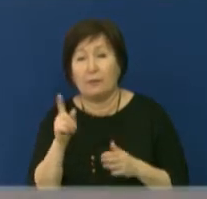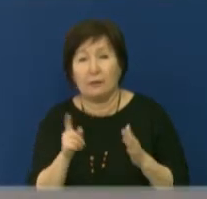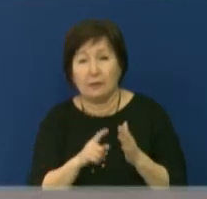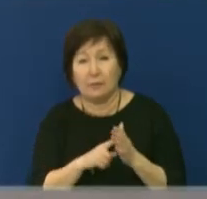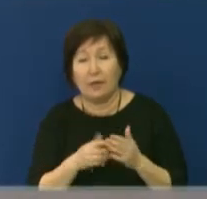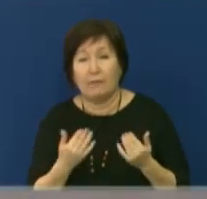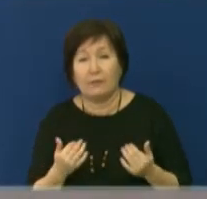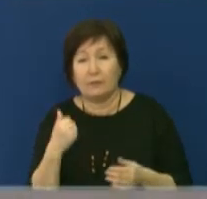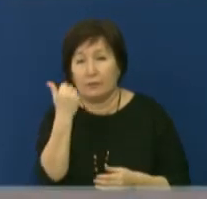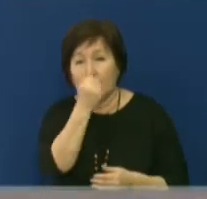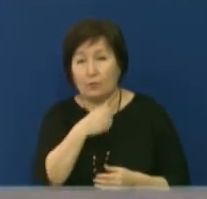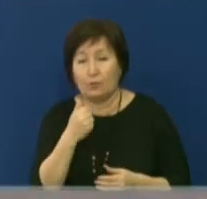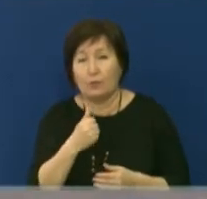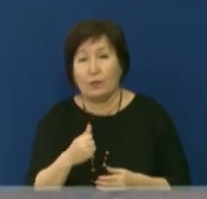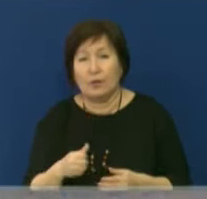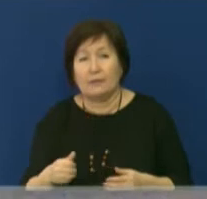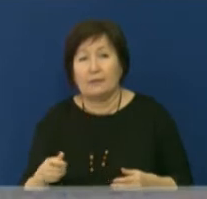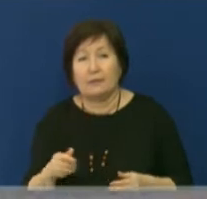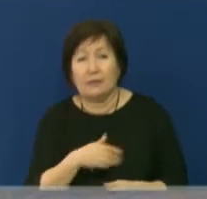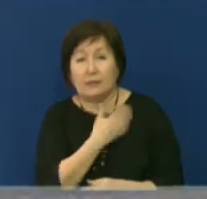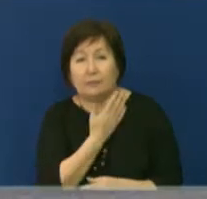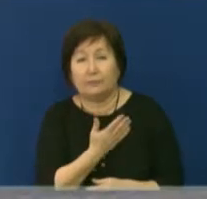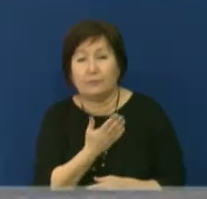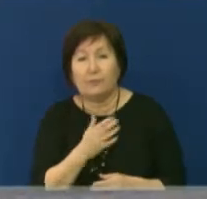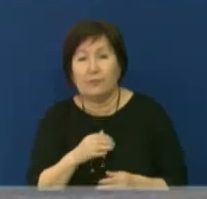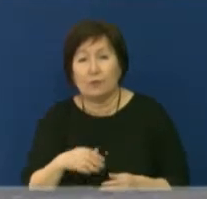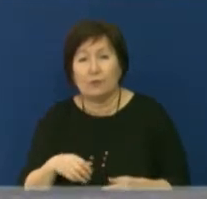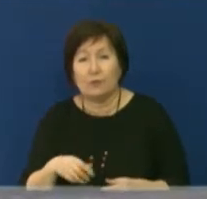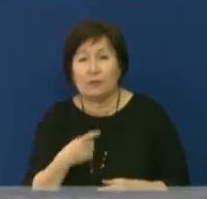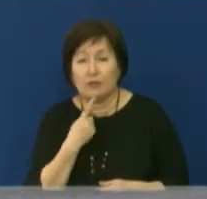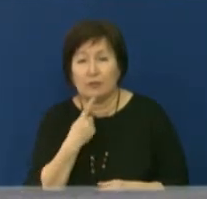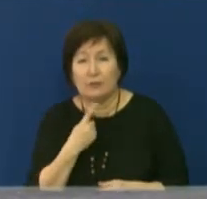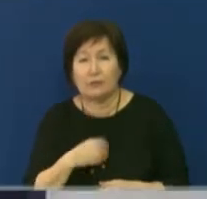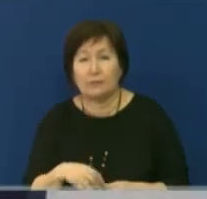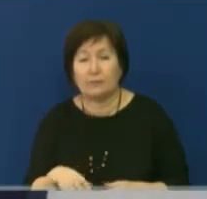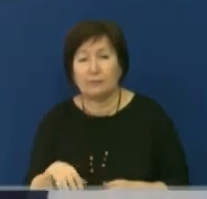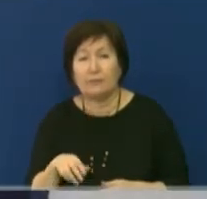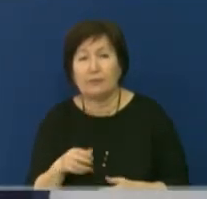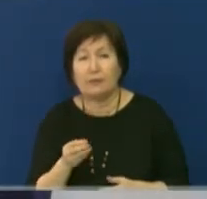Однако они не в силах стабилизировать цены на уголь. Решить проблему можно, только перейдя на природный газ.